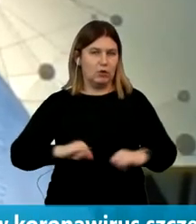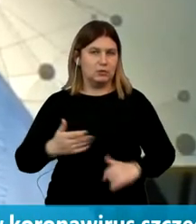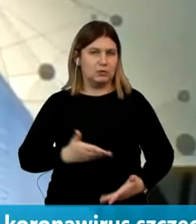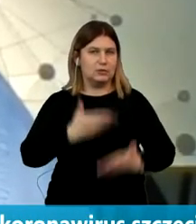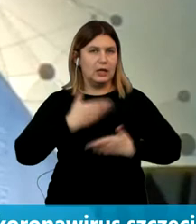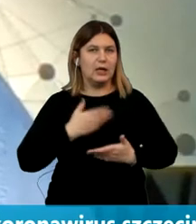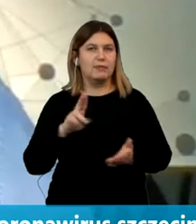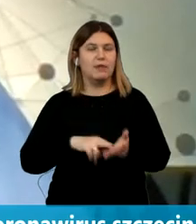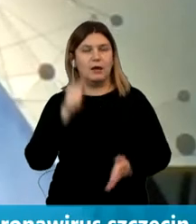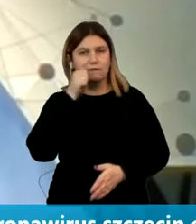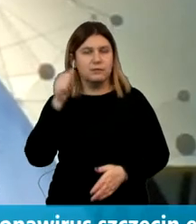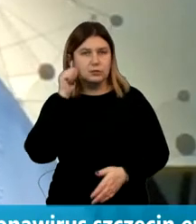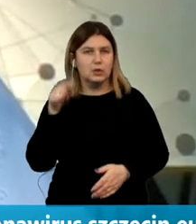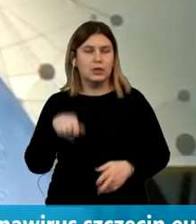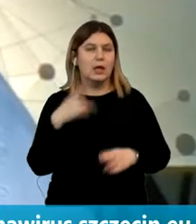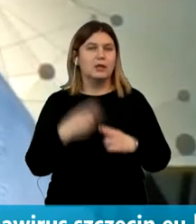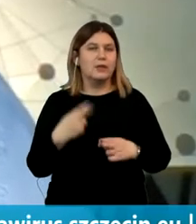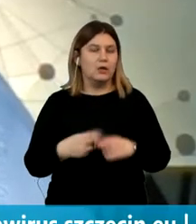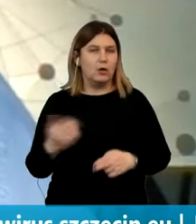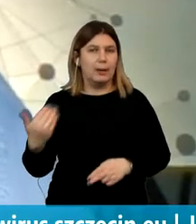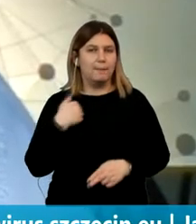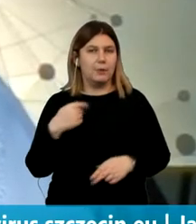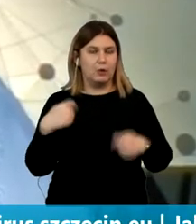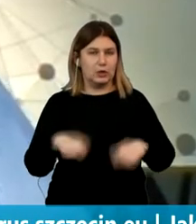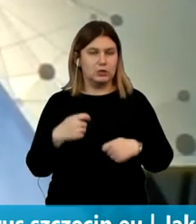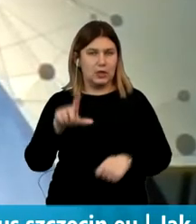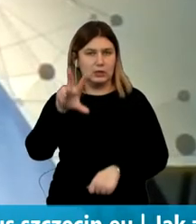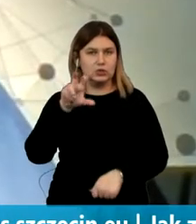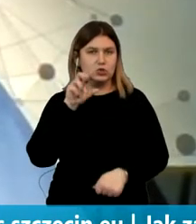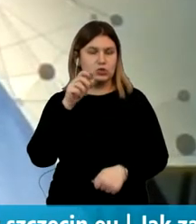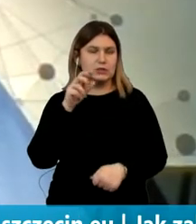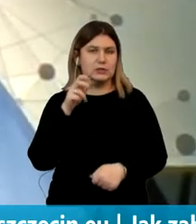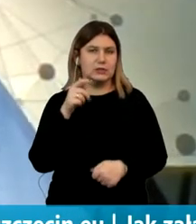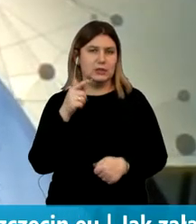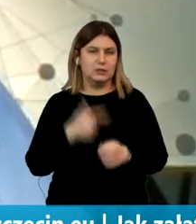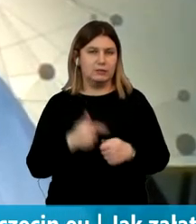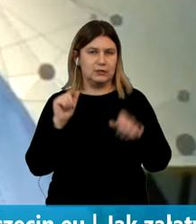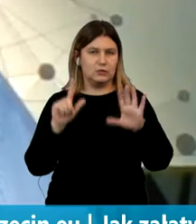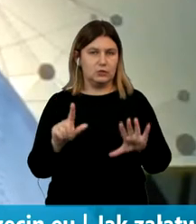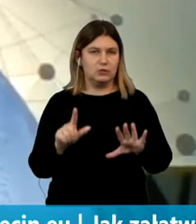Na wczoraj tych zachorowań było w Szczecinie 327.